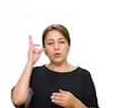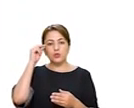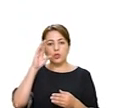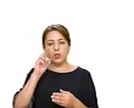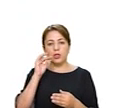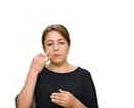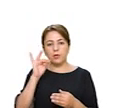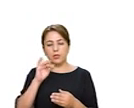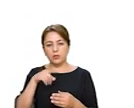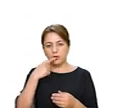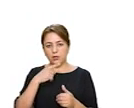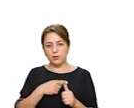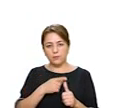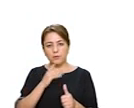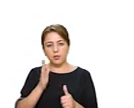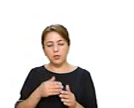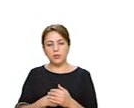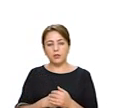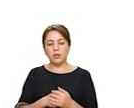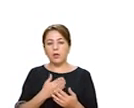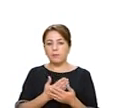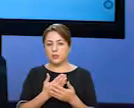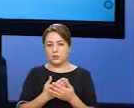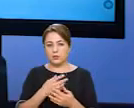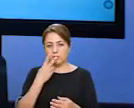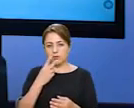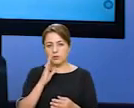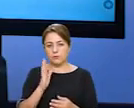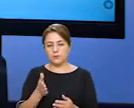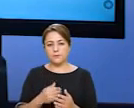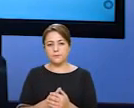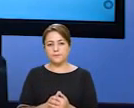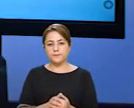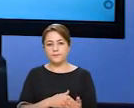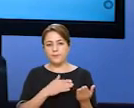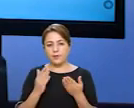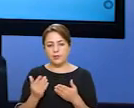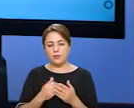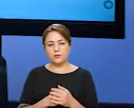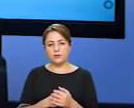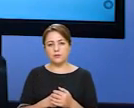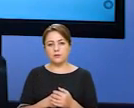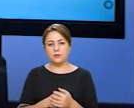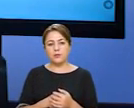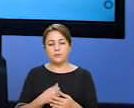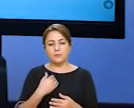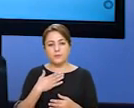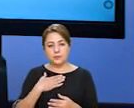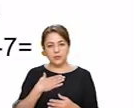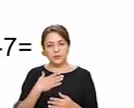deyiladi. Keling, buni bir misolda siz bilan ko'rib chiqsak. Qani? Marhamat. Demak,